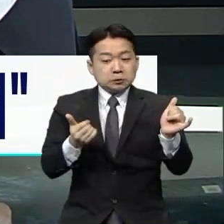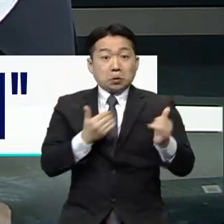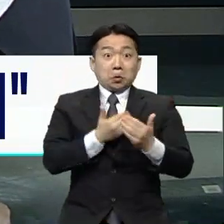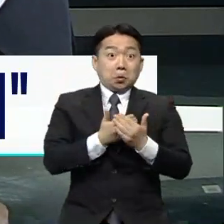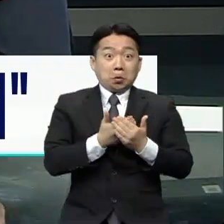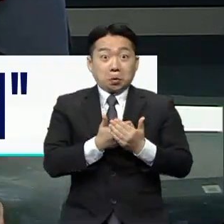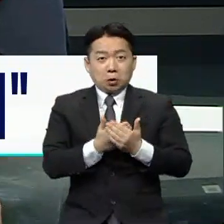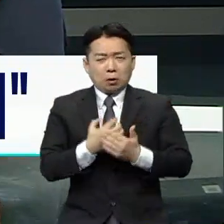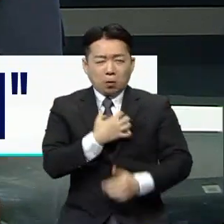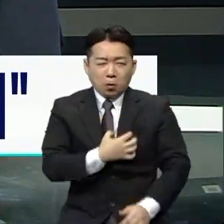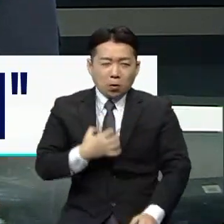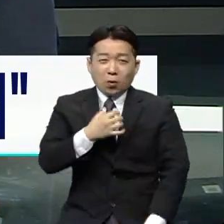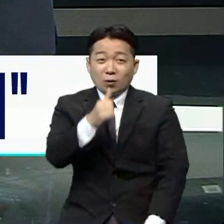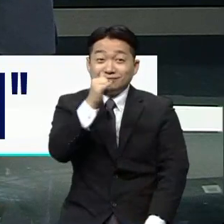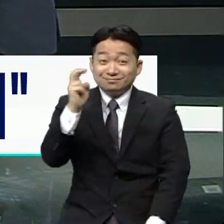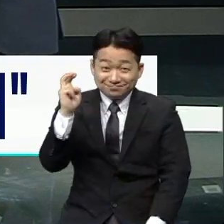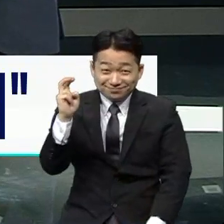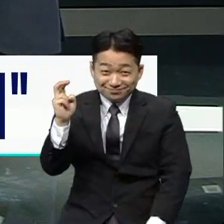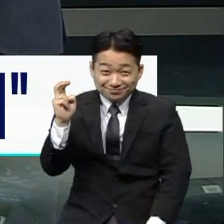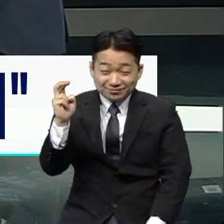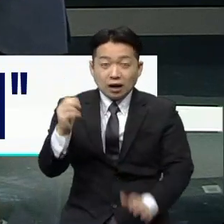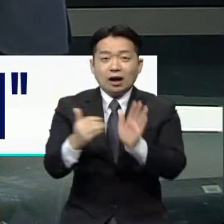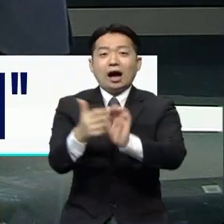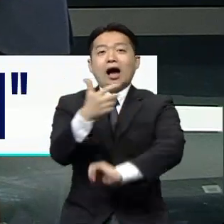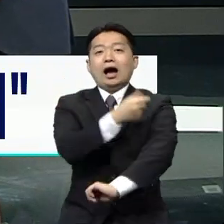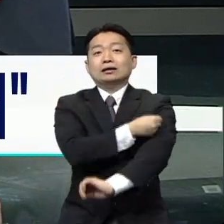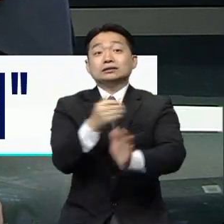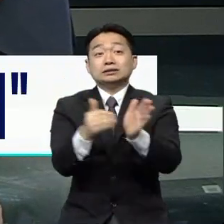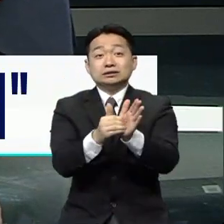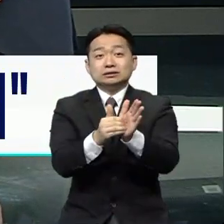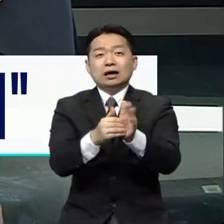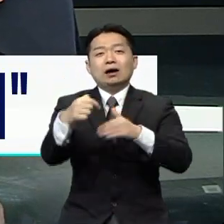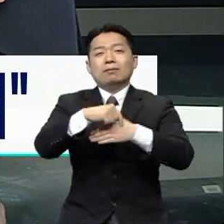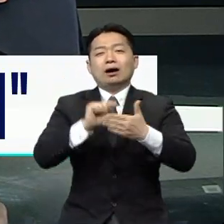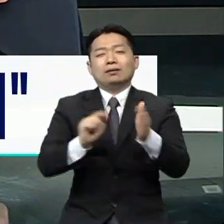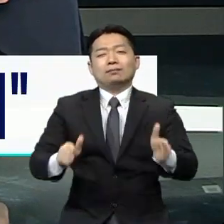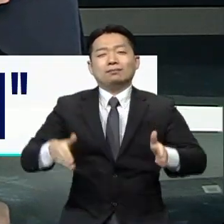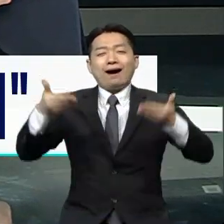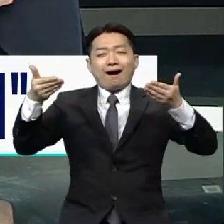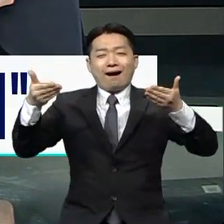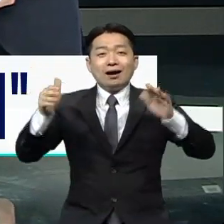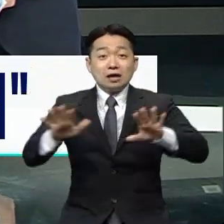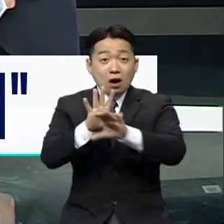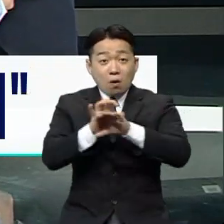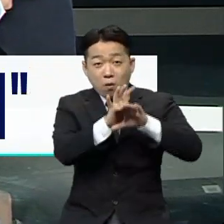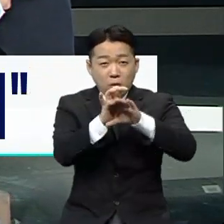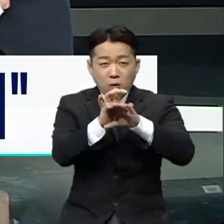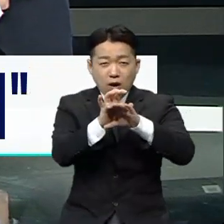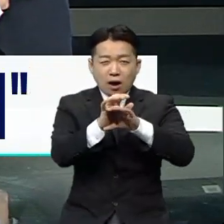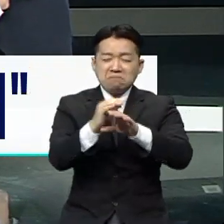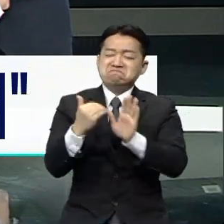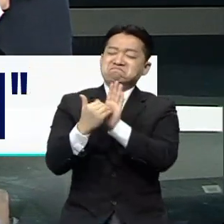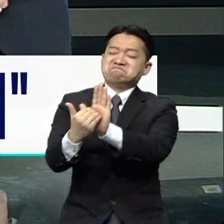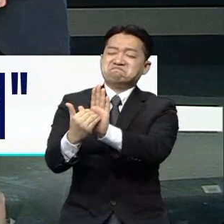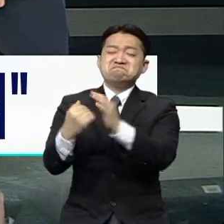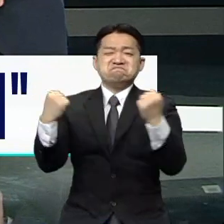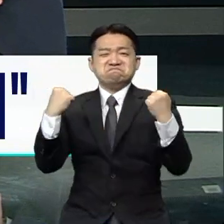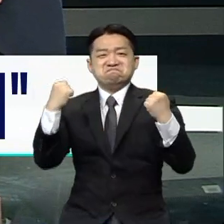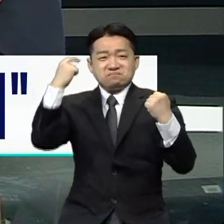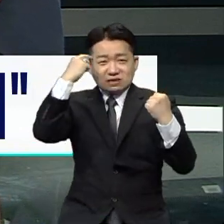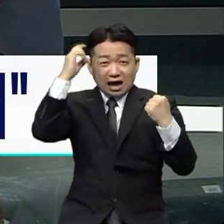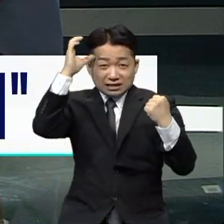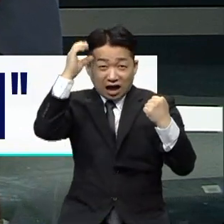떨리고 또 불안한 마음도 있었는데 백신을 맞고 나니 홀가분하고 이제 코로나에서 벗어날 수 있다는 기대감이